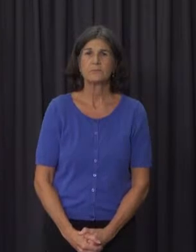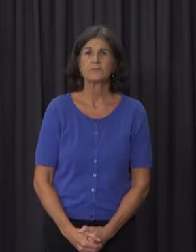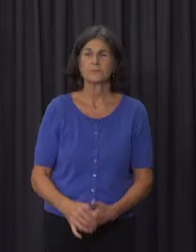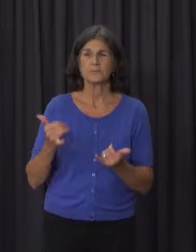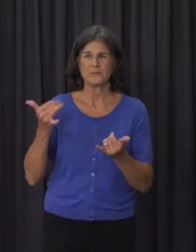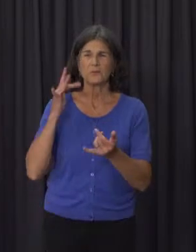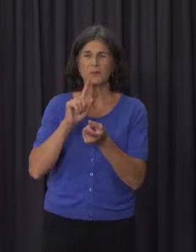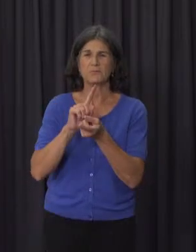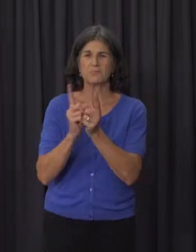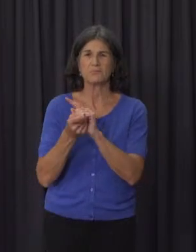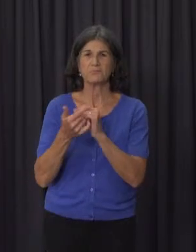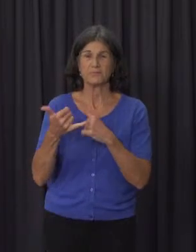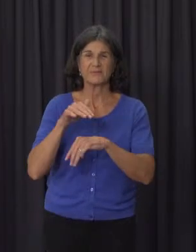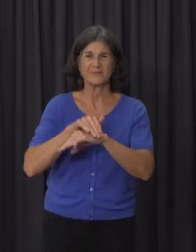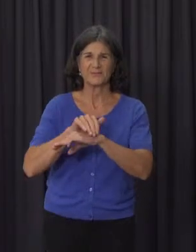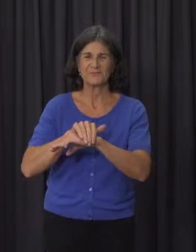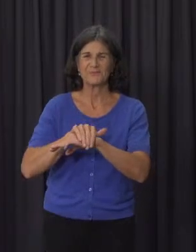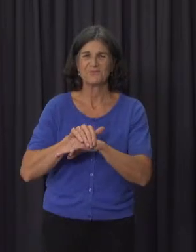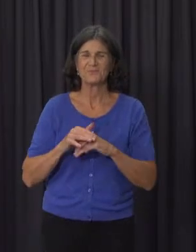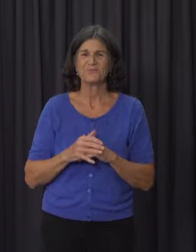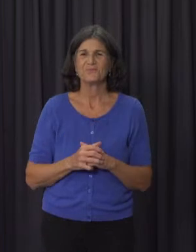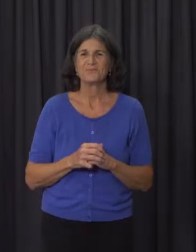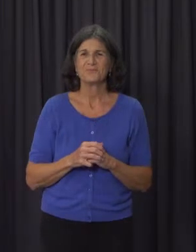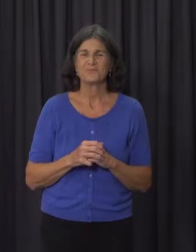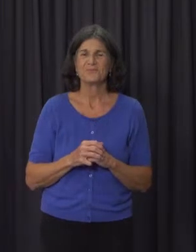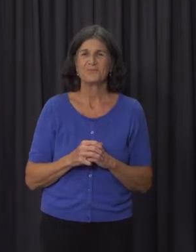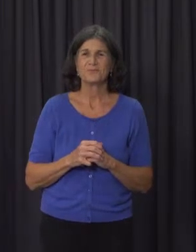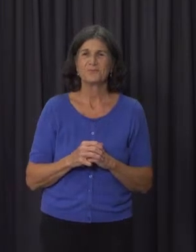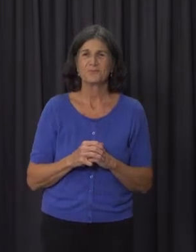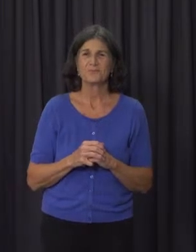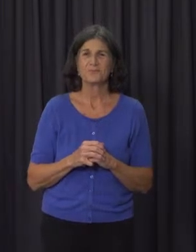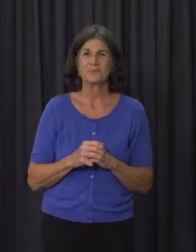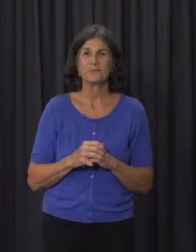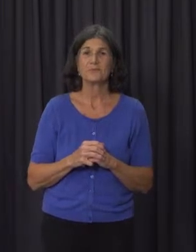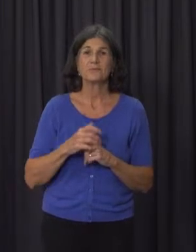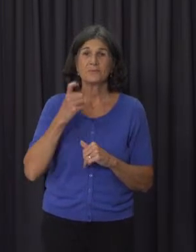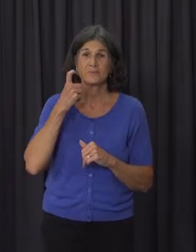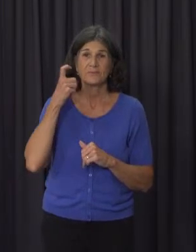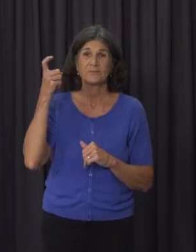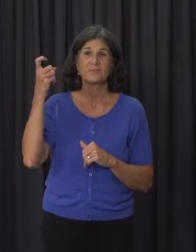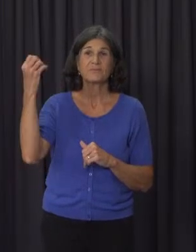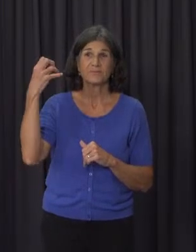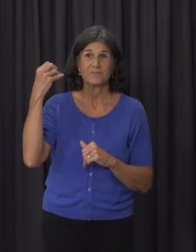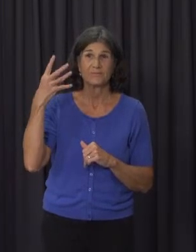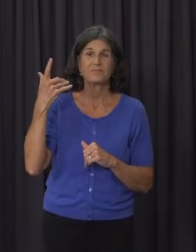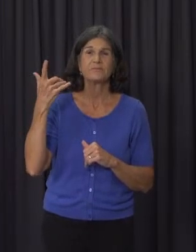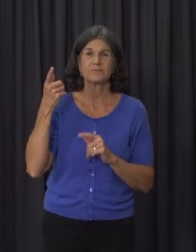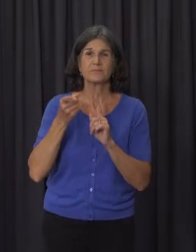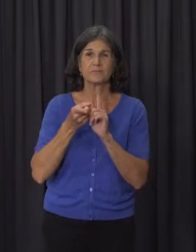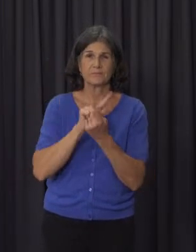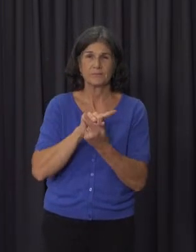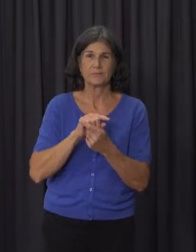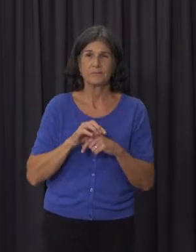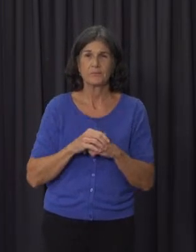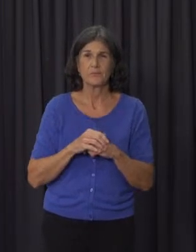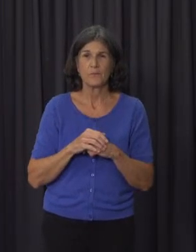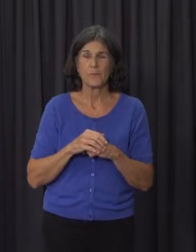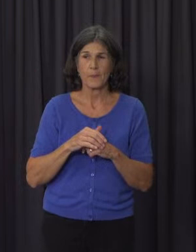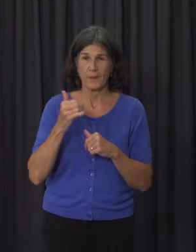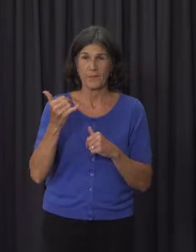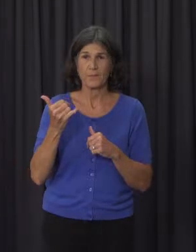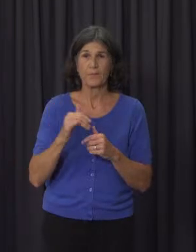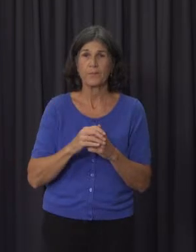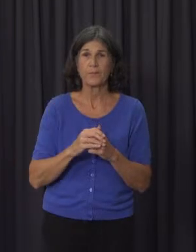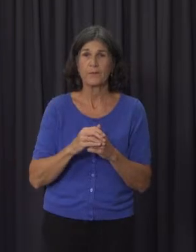that the conditions that we're seeing on the ground this week are still very hot and dry, so they